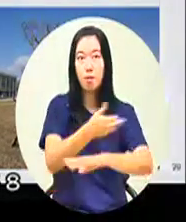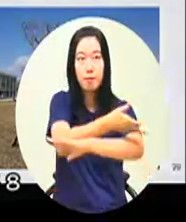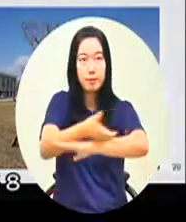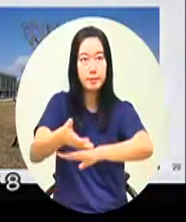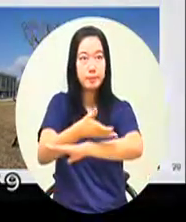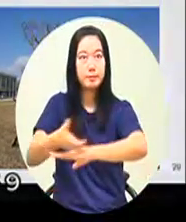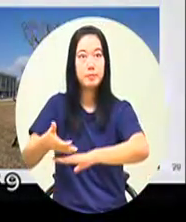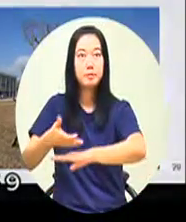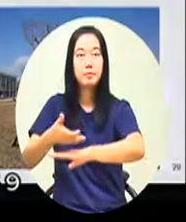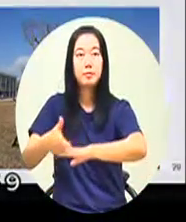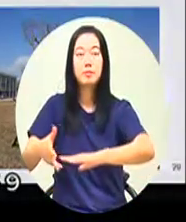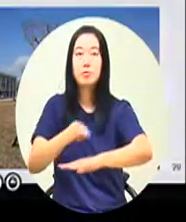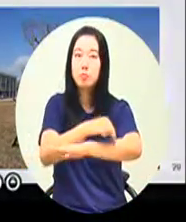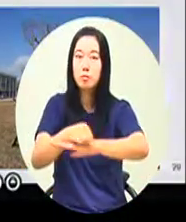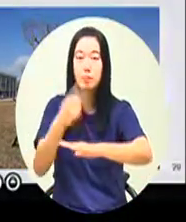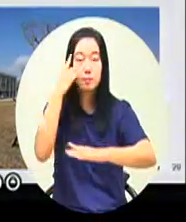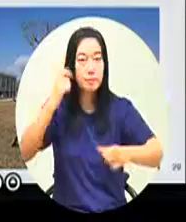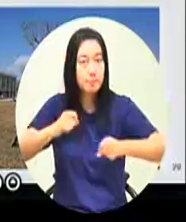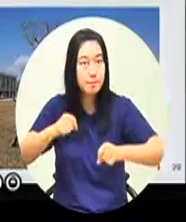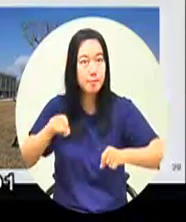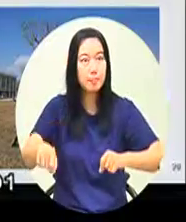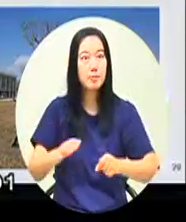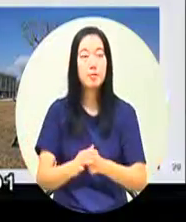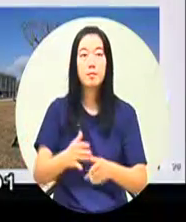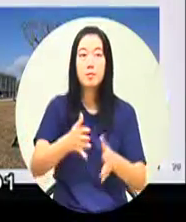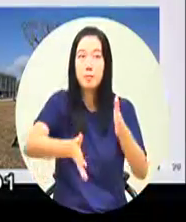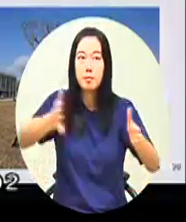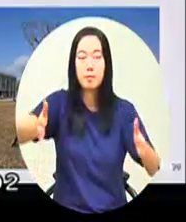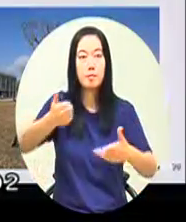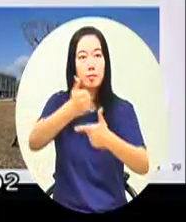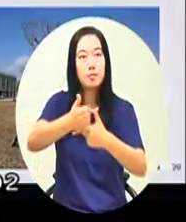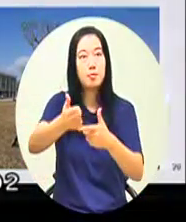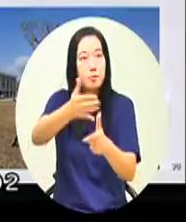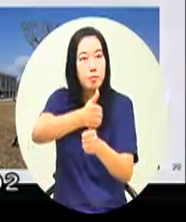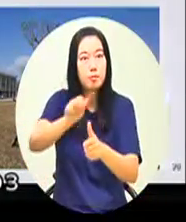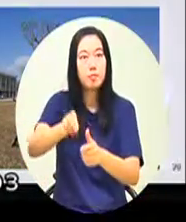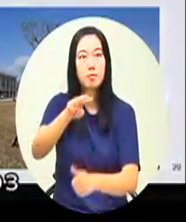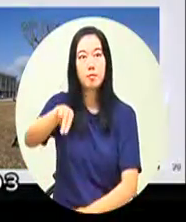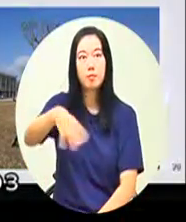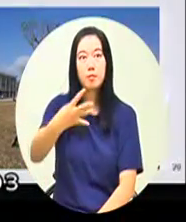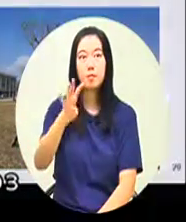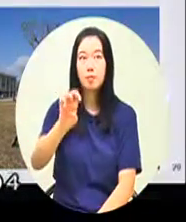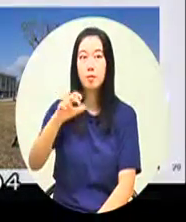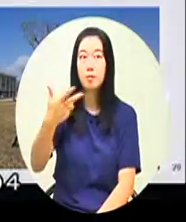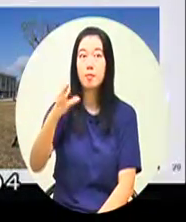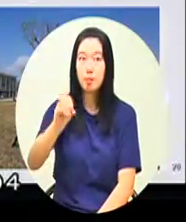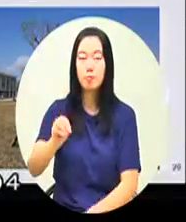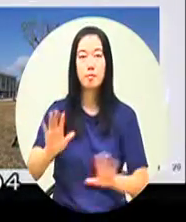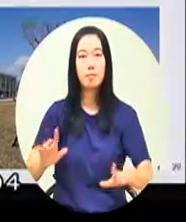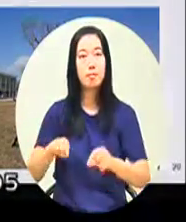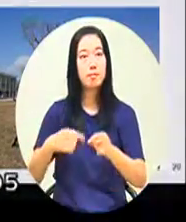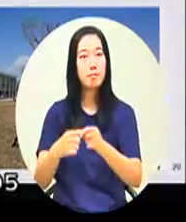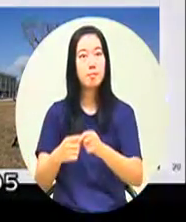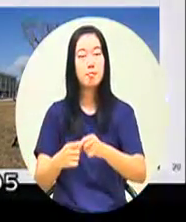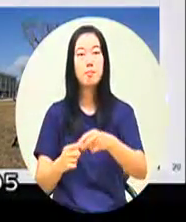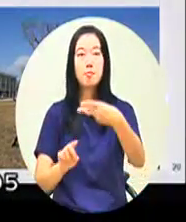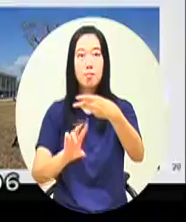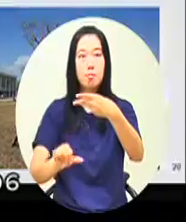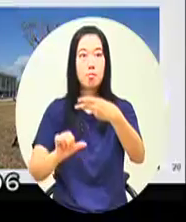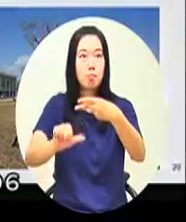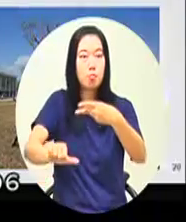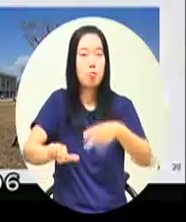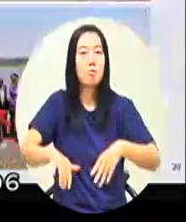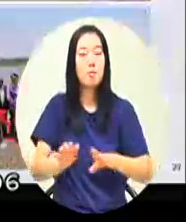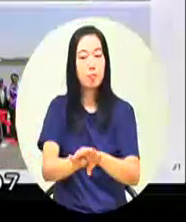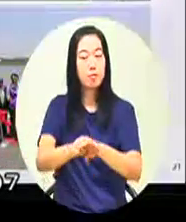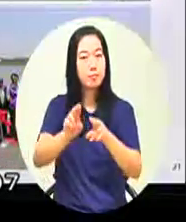是由营建署的城乡风貌来补助，总共经费是2447万，在今年年初已经开放民众休憩使用。